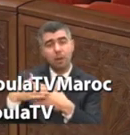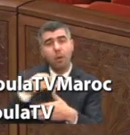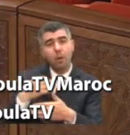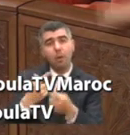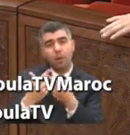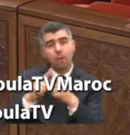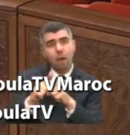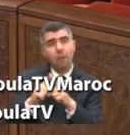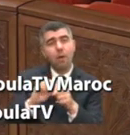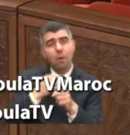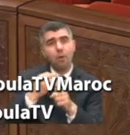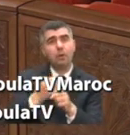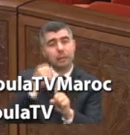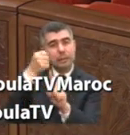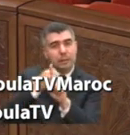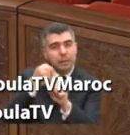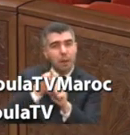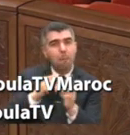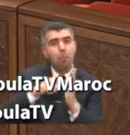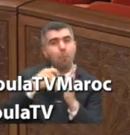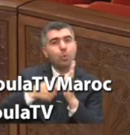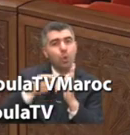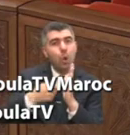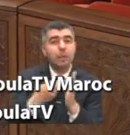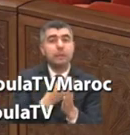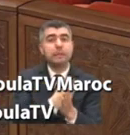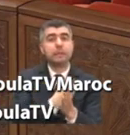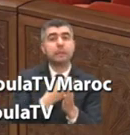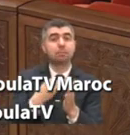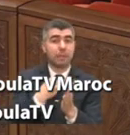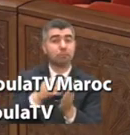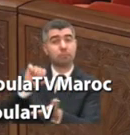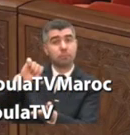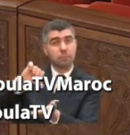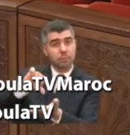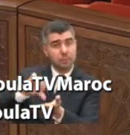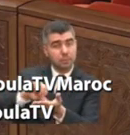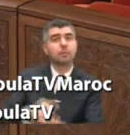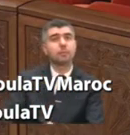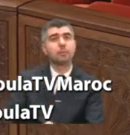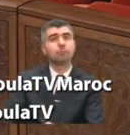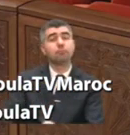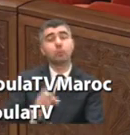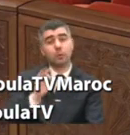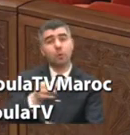اجل استكمال هذا المشروع ديال المستشفى المحلي ديال تيسا، في اطار يعني كل ما تنقوموا به على